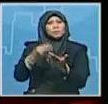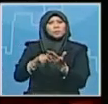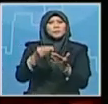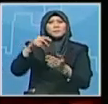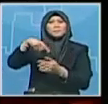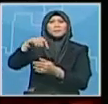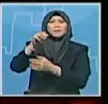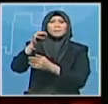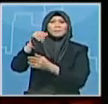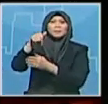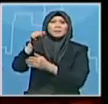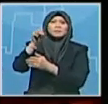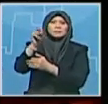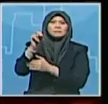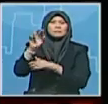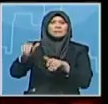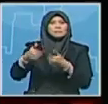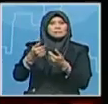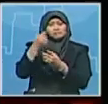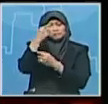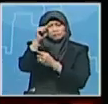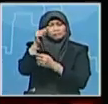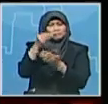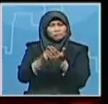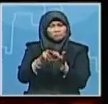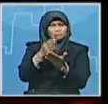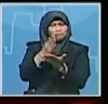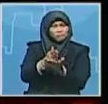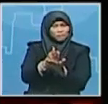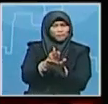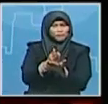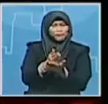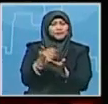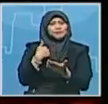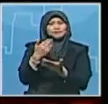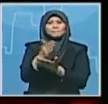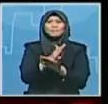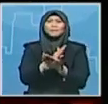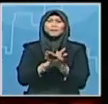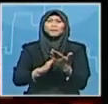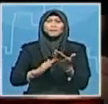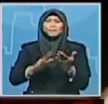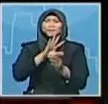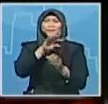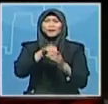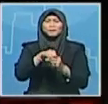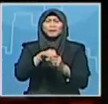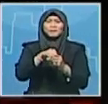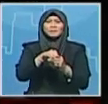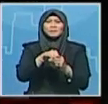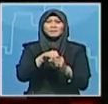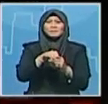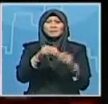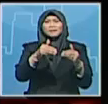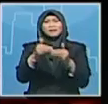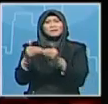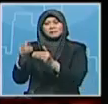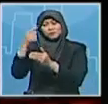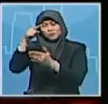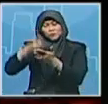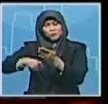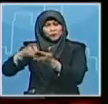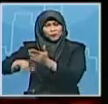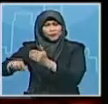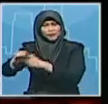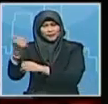bagaimanakah perancangan untuk membiaya pemansuhan ini? Dan begitu juga ada yang mengatakan bahawa ia melibatkan extension bagi tol-tol yang lain,